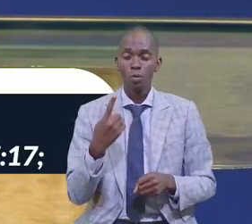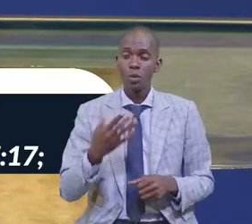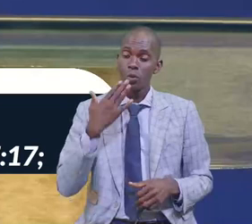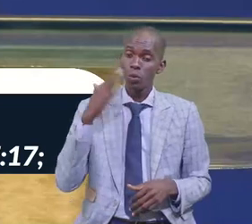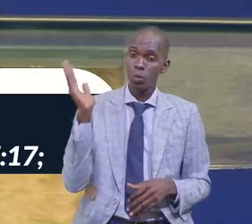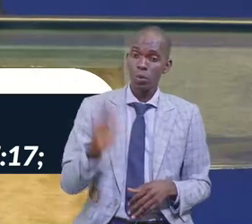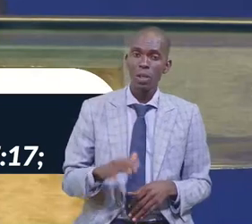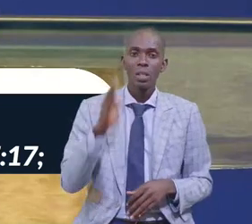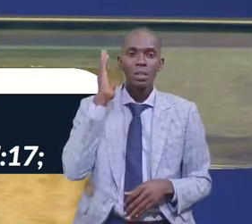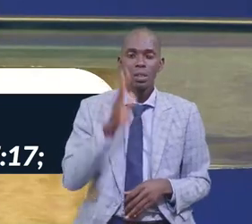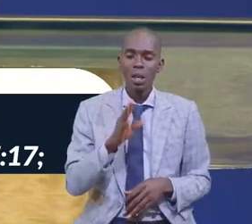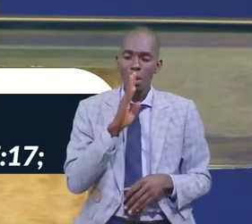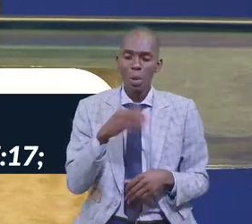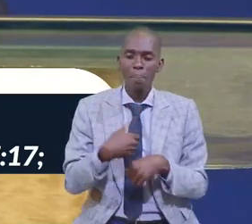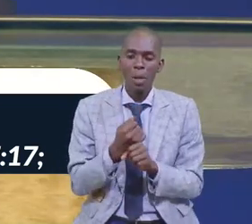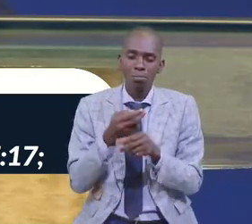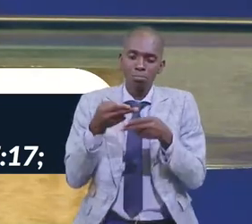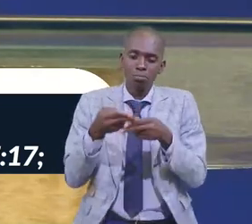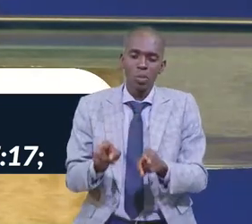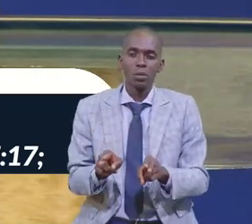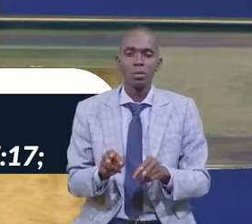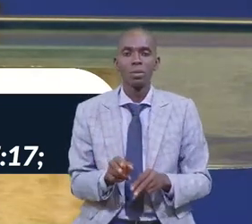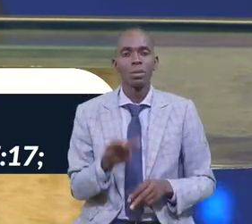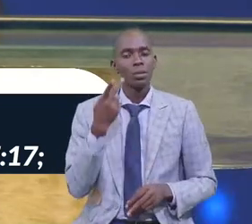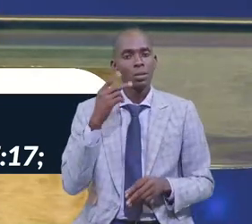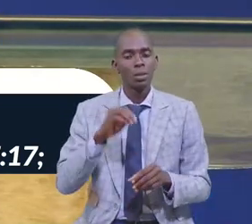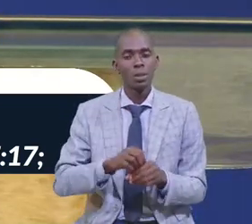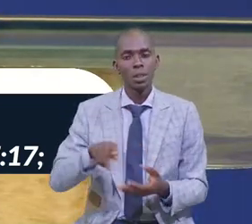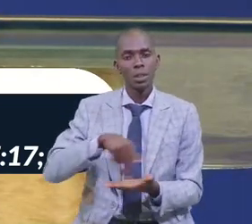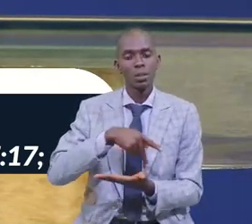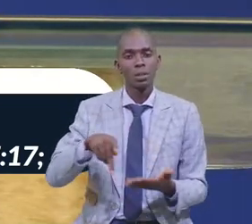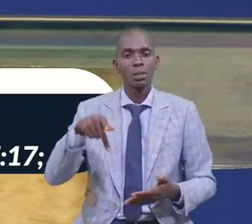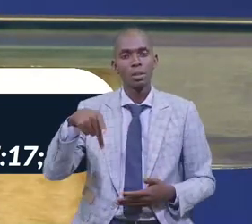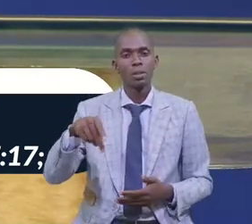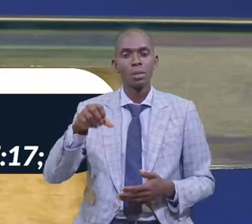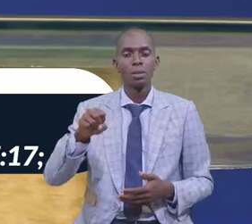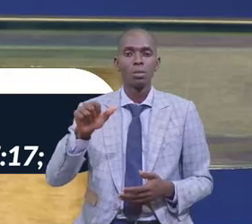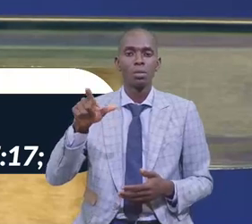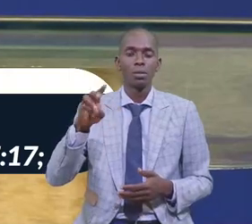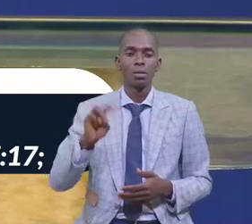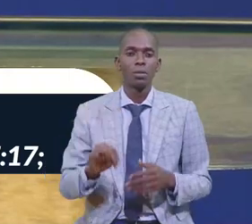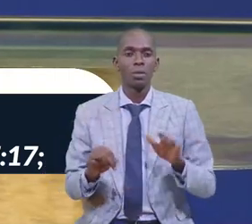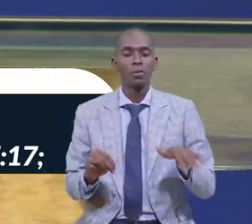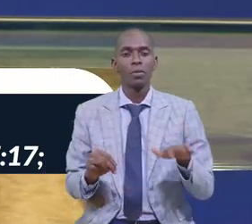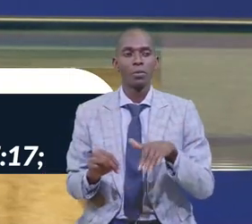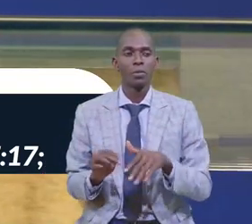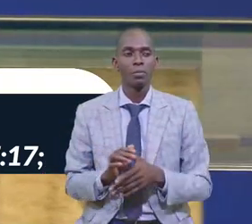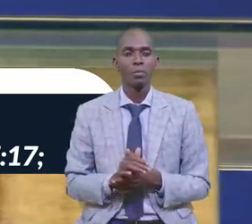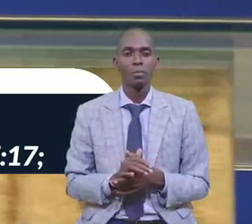Le péché écourte la vie. Les années des méchants seront abrégées.